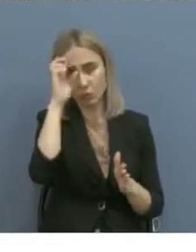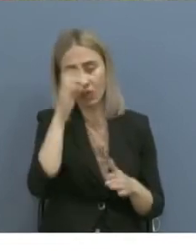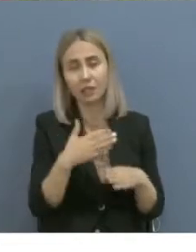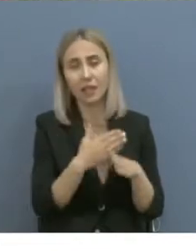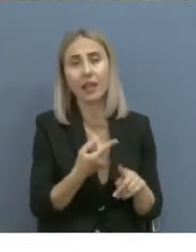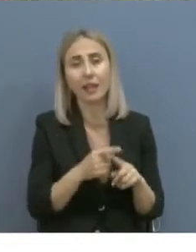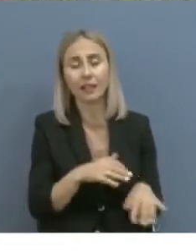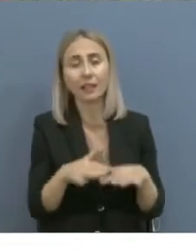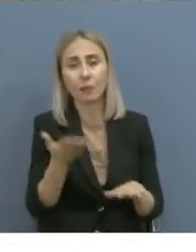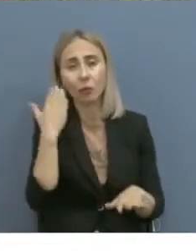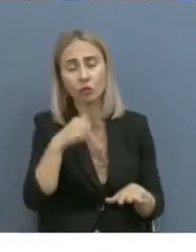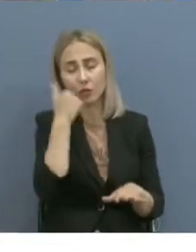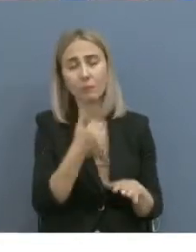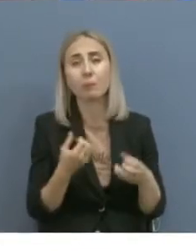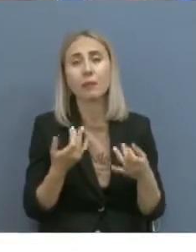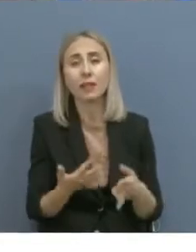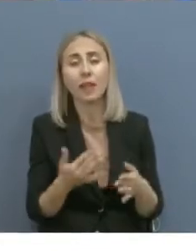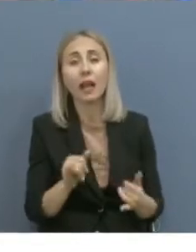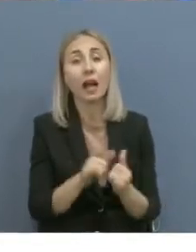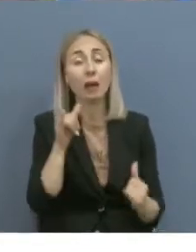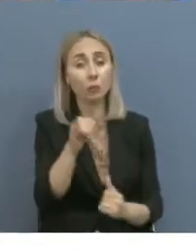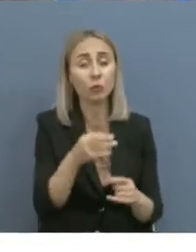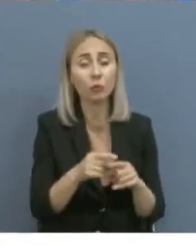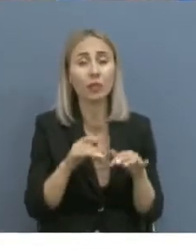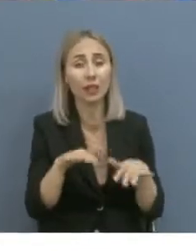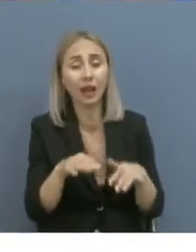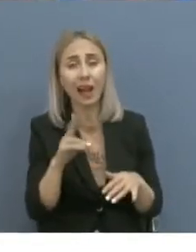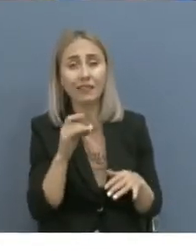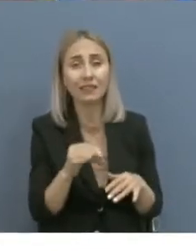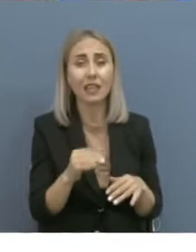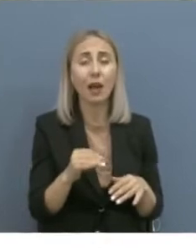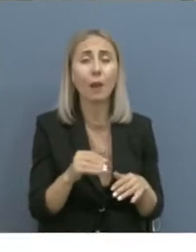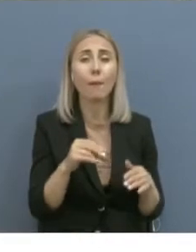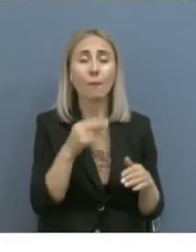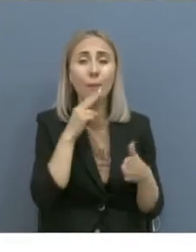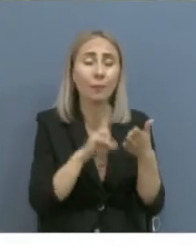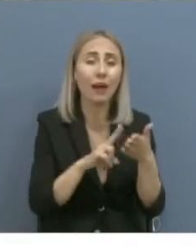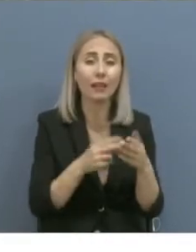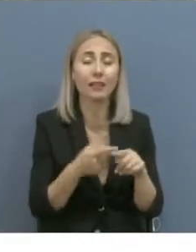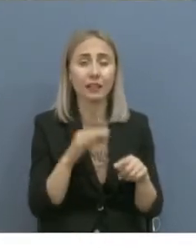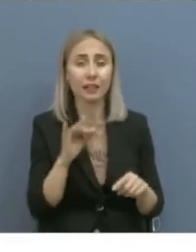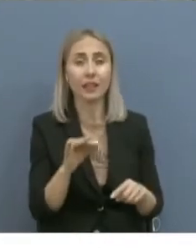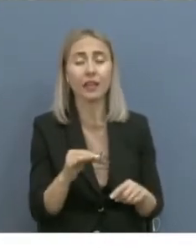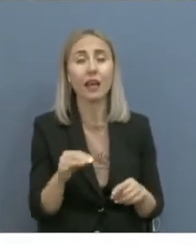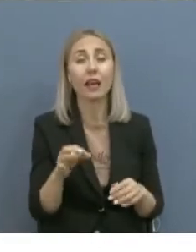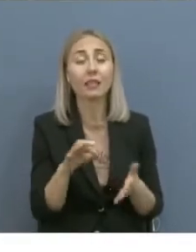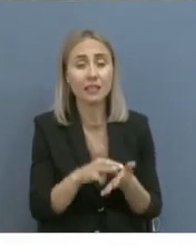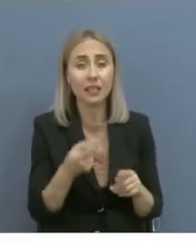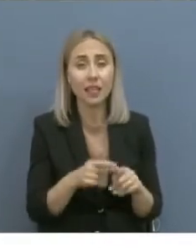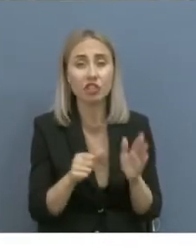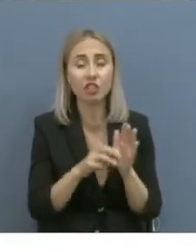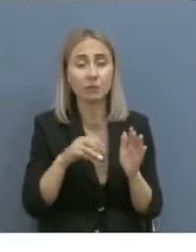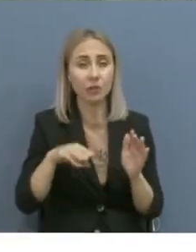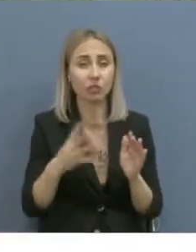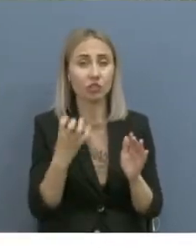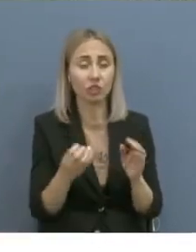жылы бірқатар компьютерлер мен ноутбуктар, кеңсе тауарлары, пошта маркалары сатып алынған. Оған облыстық қазынадан 6 миллион